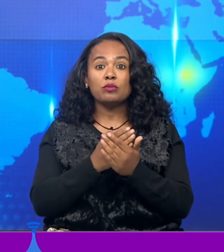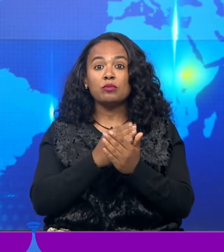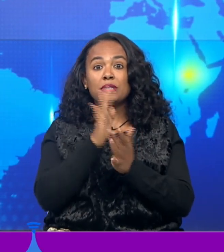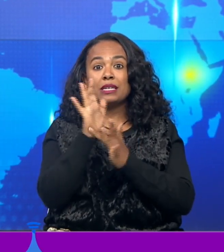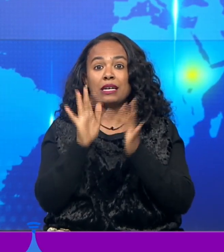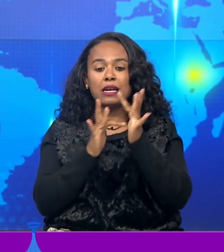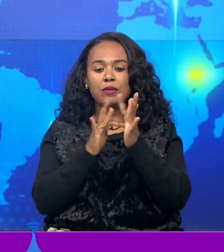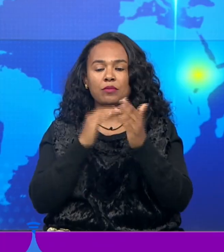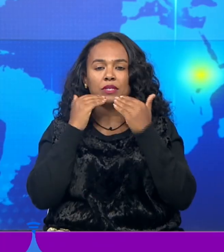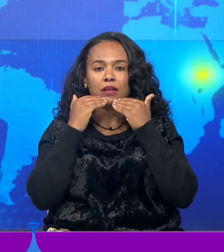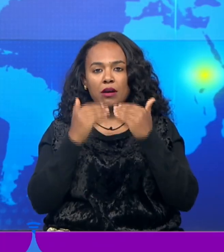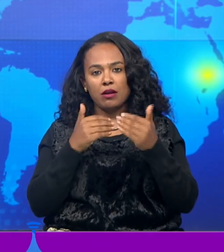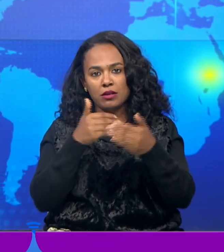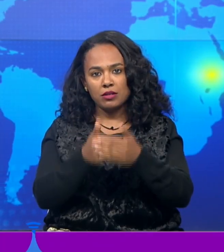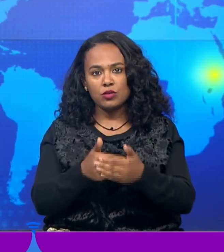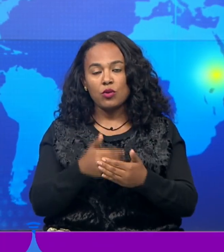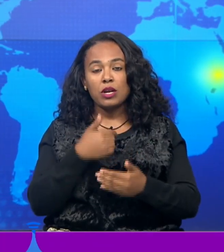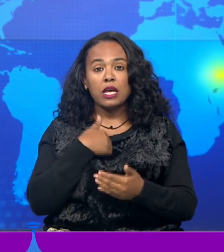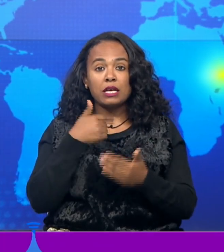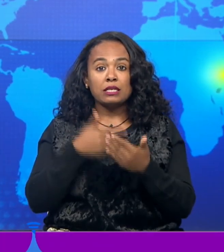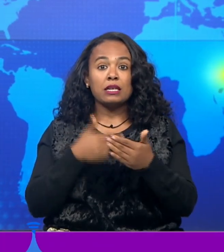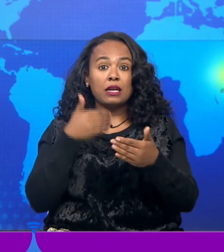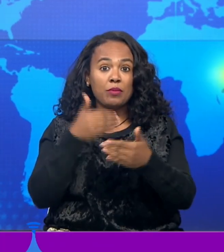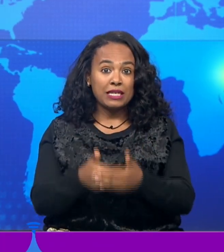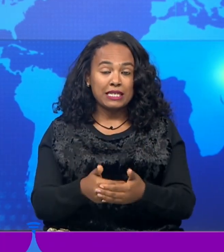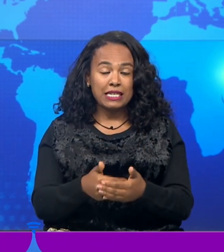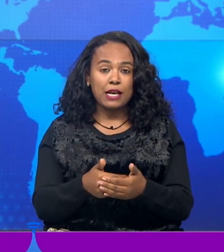ምስጋና ይድረሰው። እኔ እዚህ ለመድረሴ